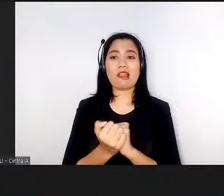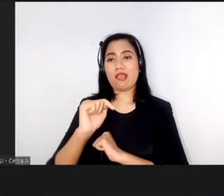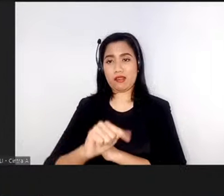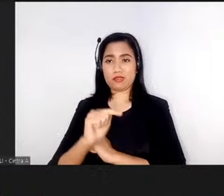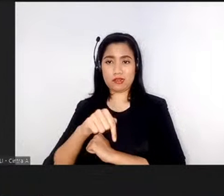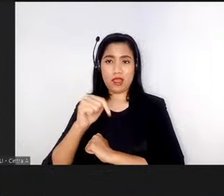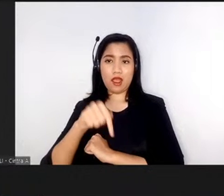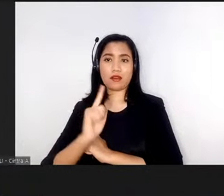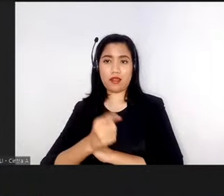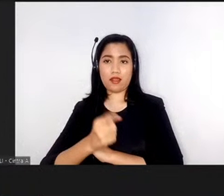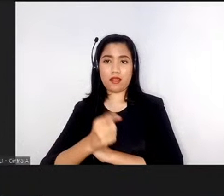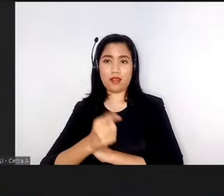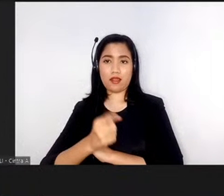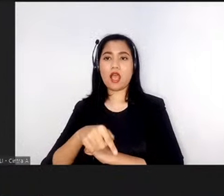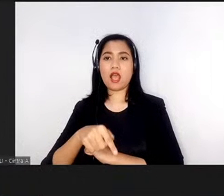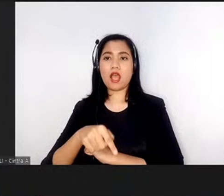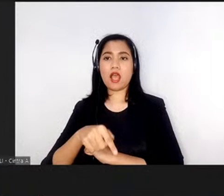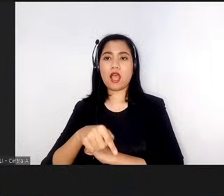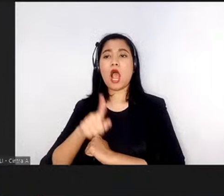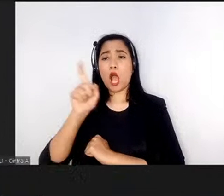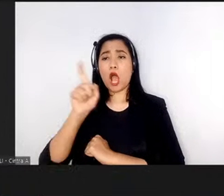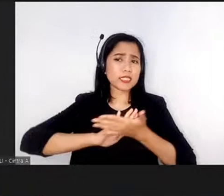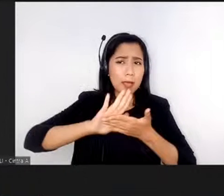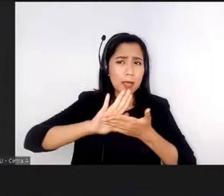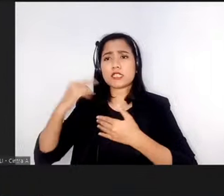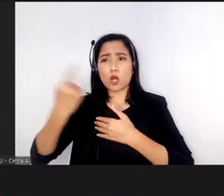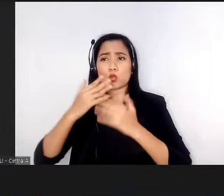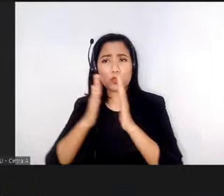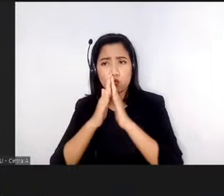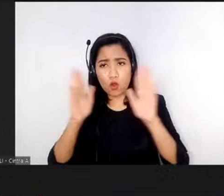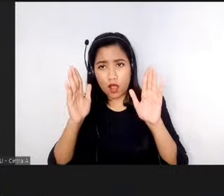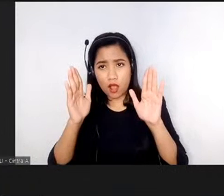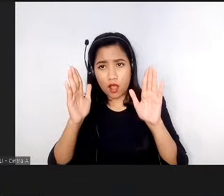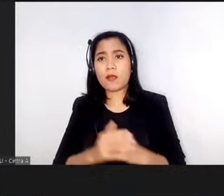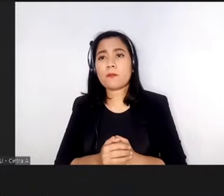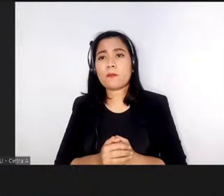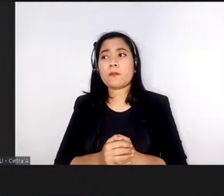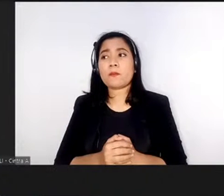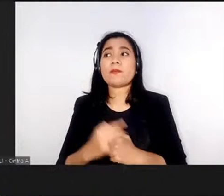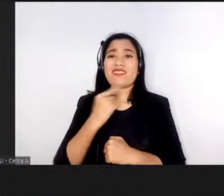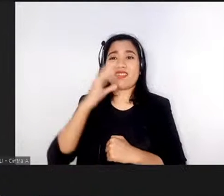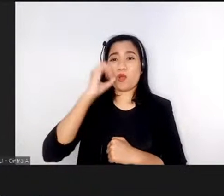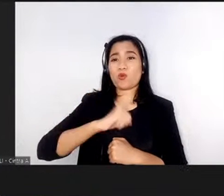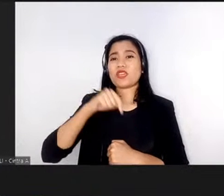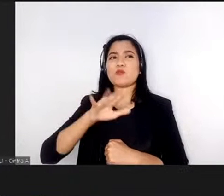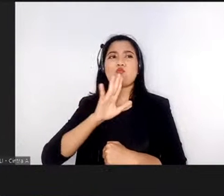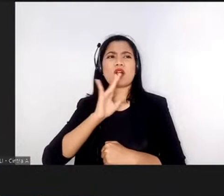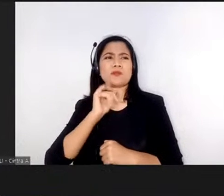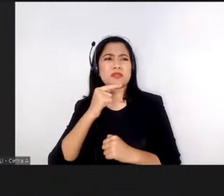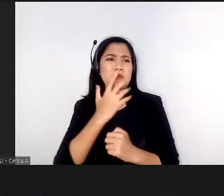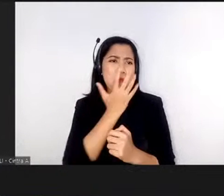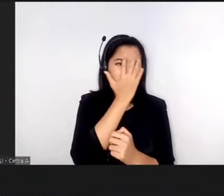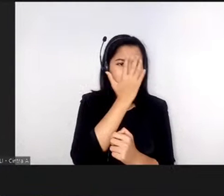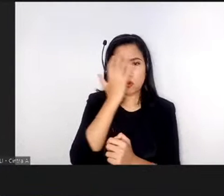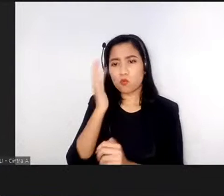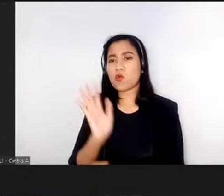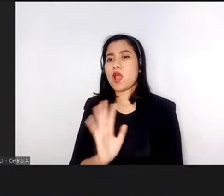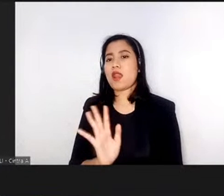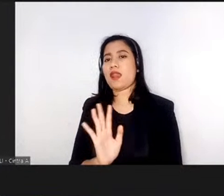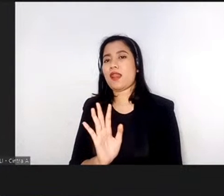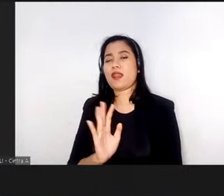transparan dengan apa yang kita lakukan seperti yang kita ketahui memang ini bukan masalah naming and Shing yang saja